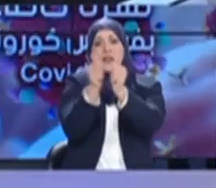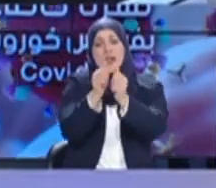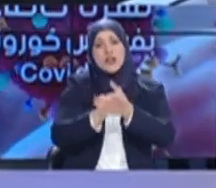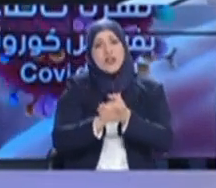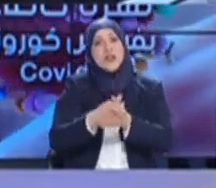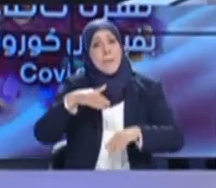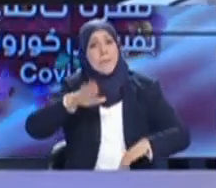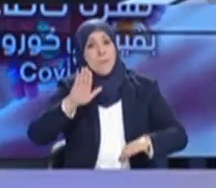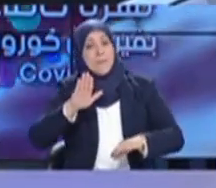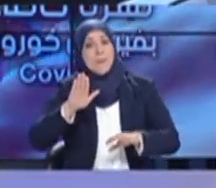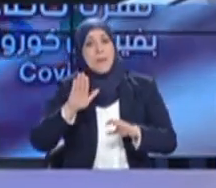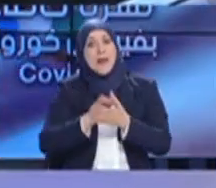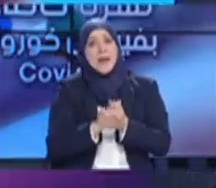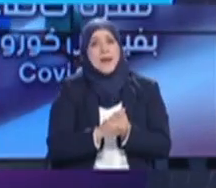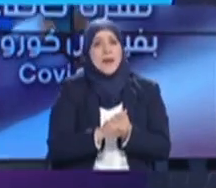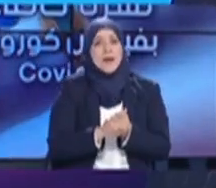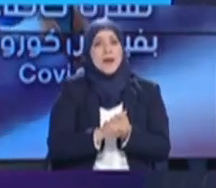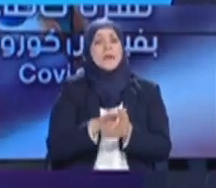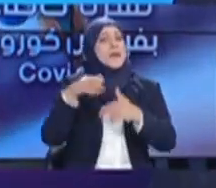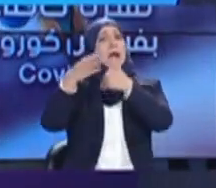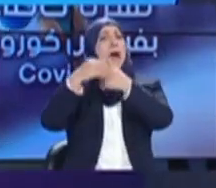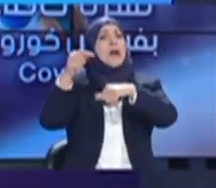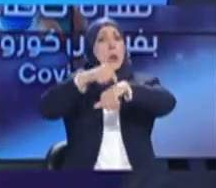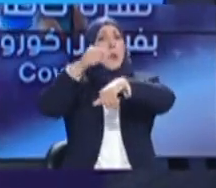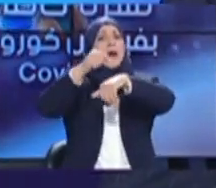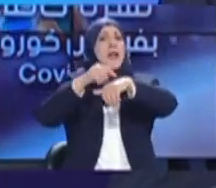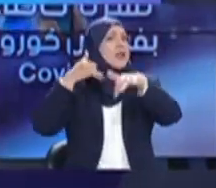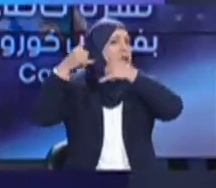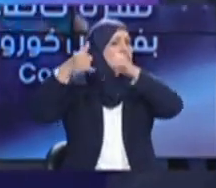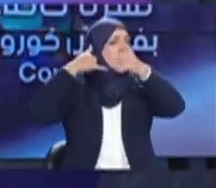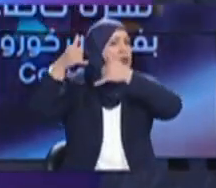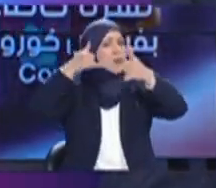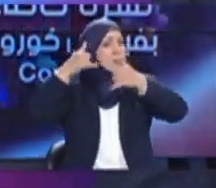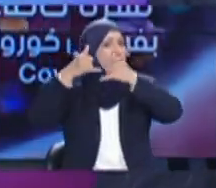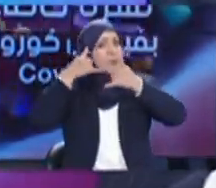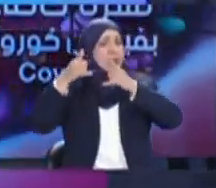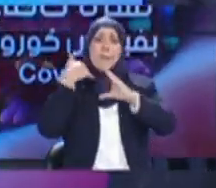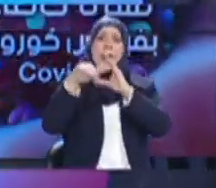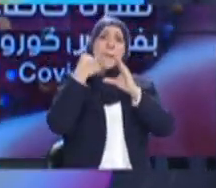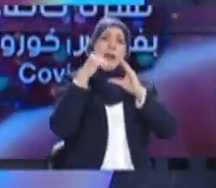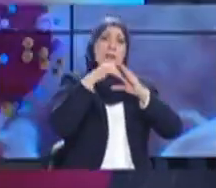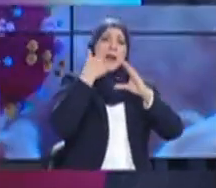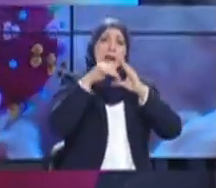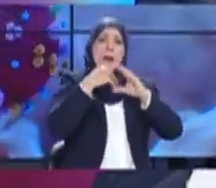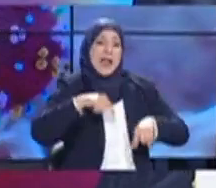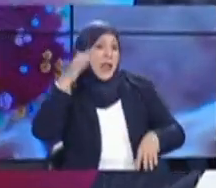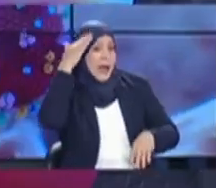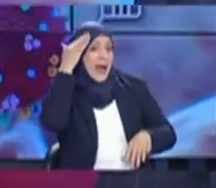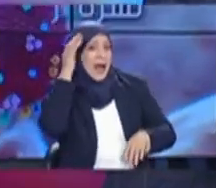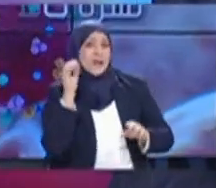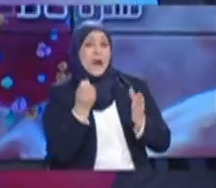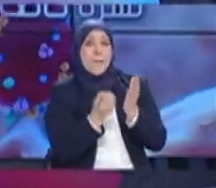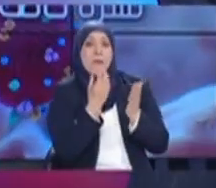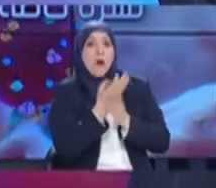اما بخلاف هذا حتى في خارج الاوقات هذيك التليفونات والميلوات ودرا شنو، اللي يقرا حاجه على دواء جديد، اللي سمع